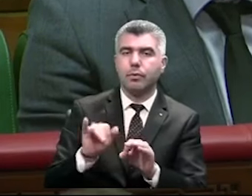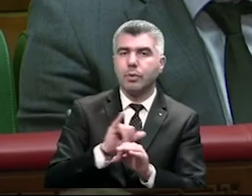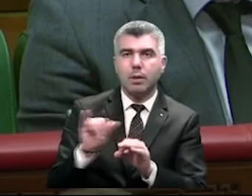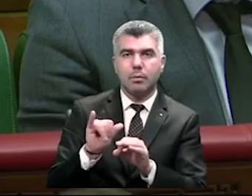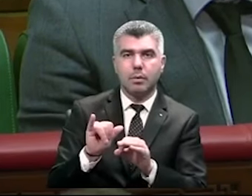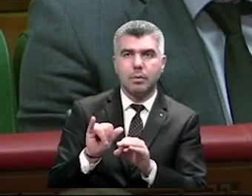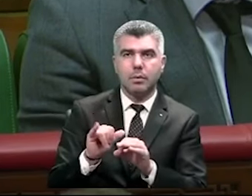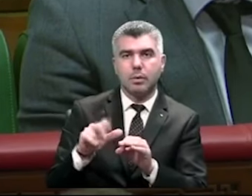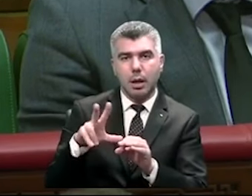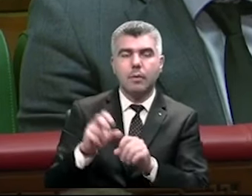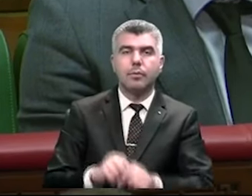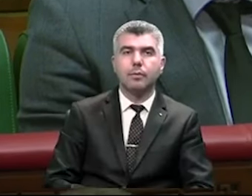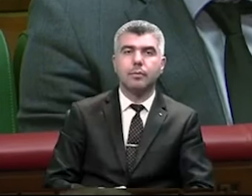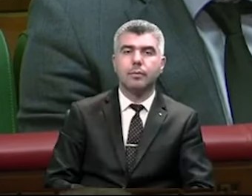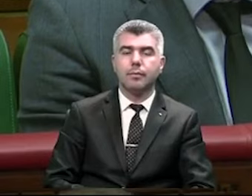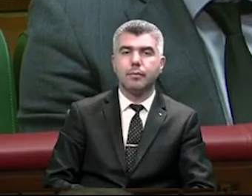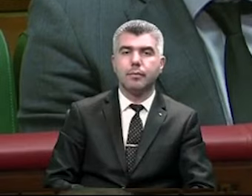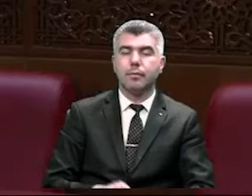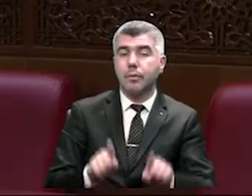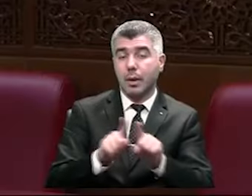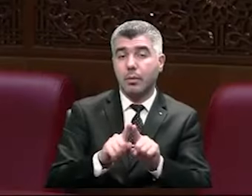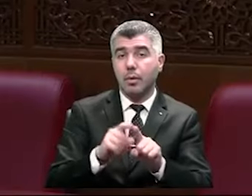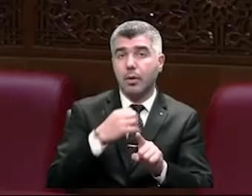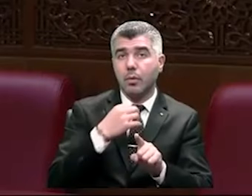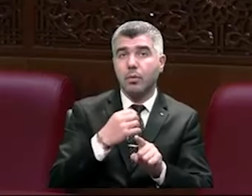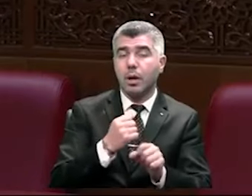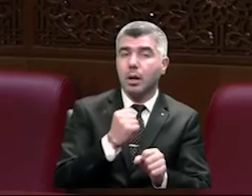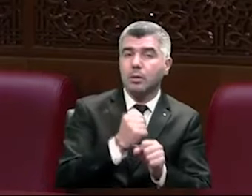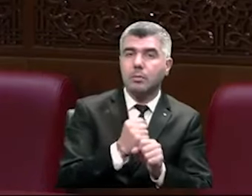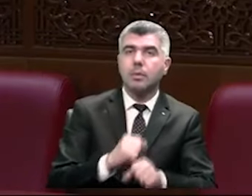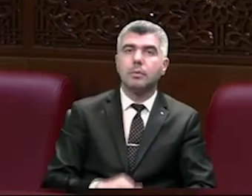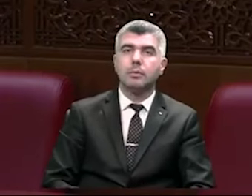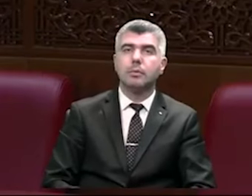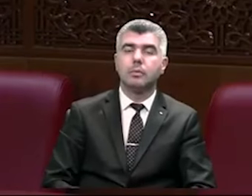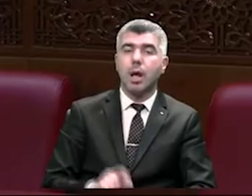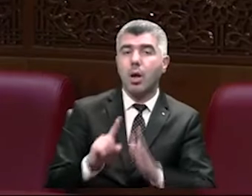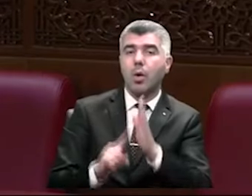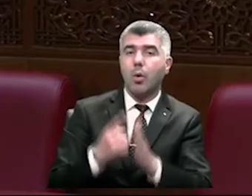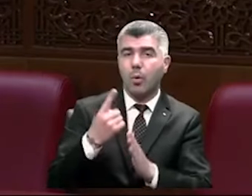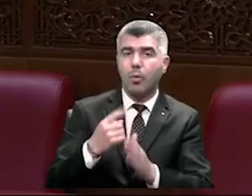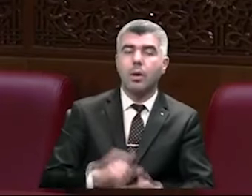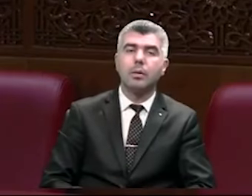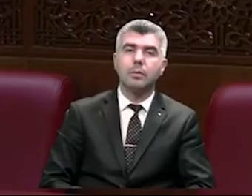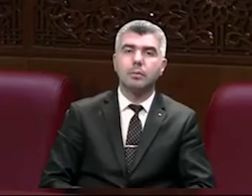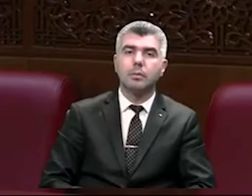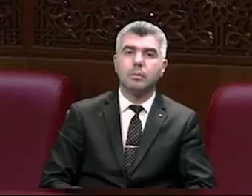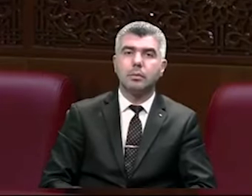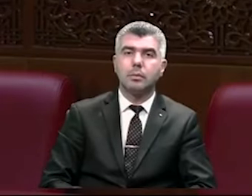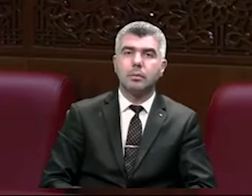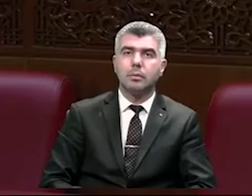ديالنا الكافيك هشي هو هشي هو اللي عملنا لاول مره كن